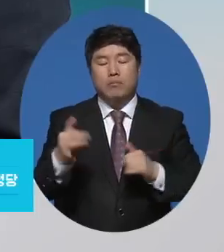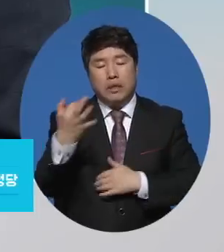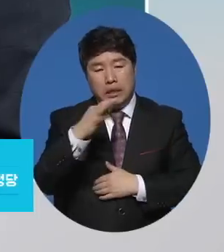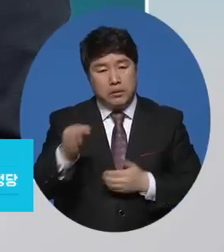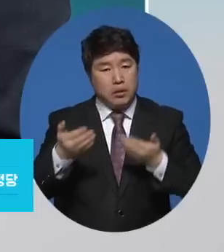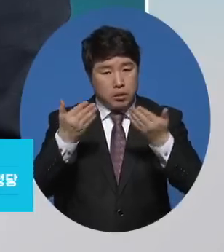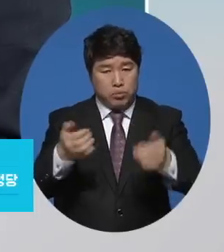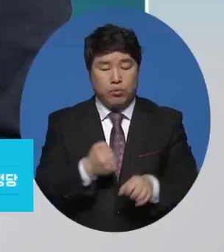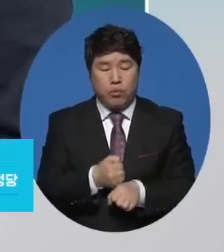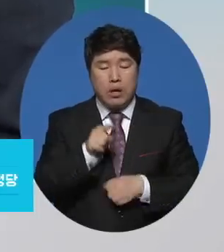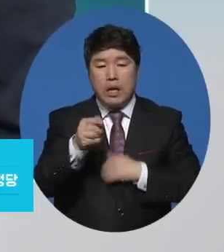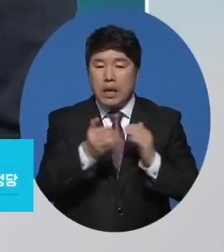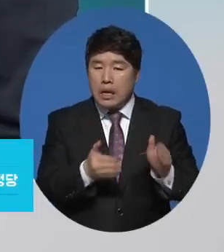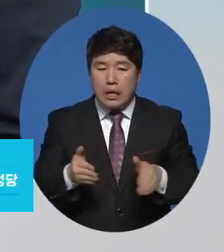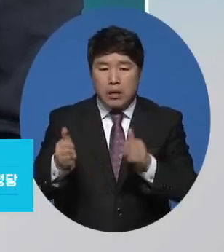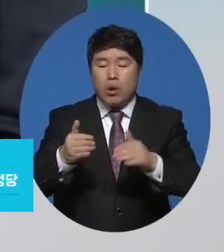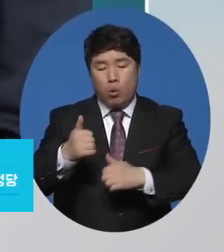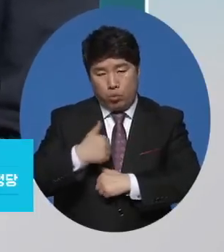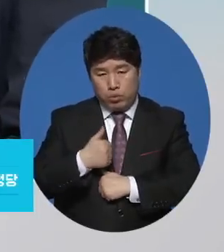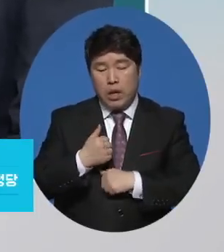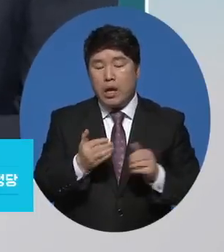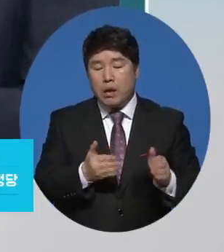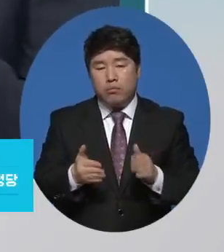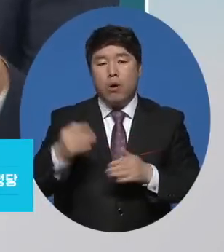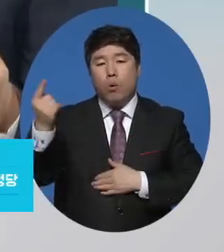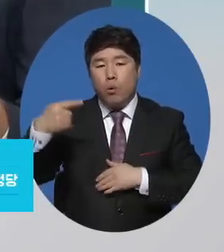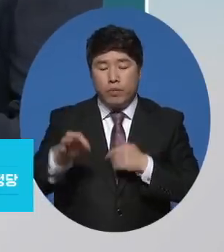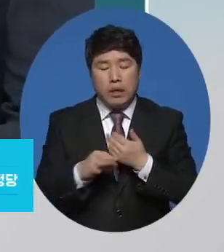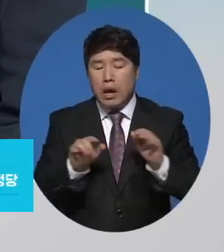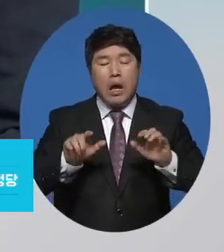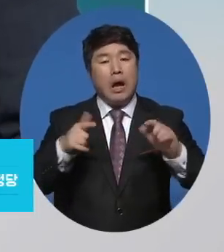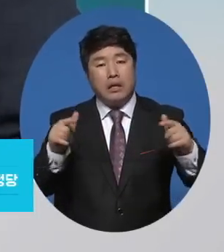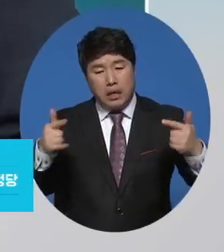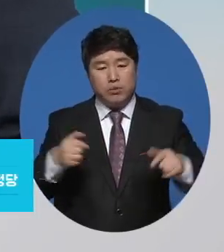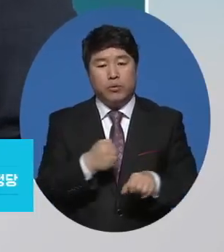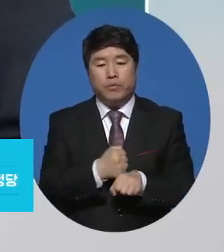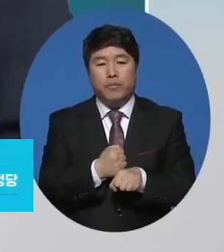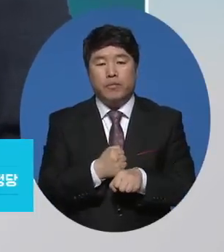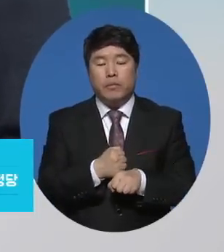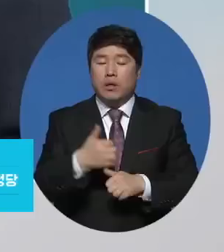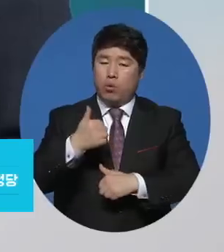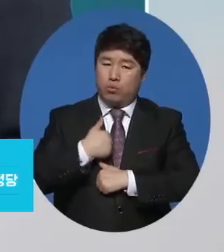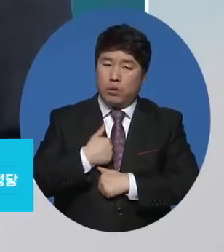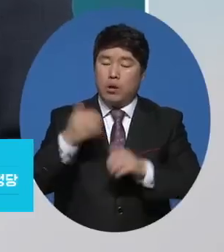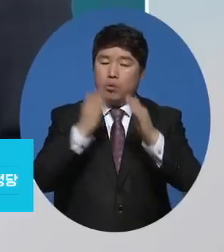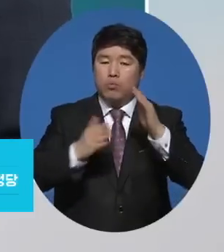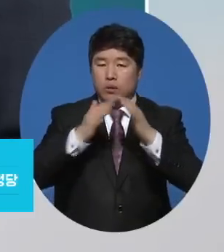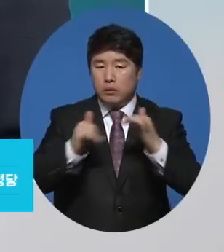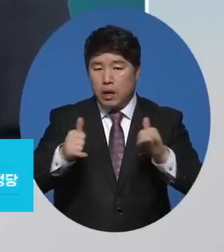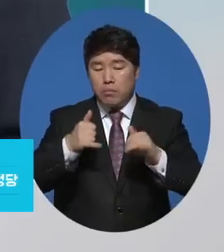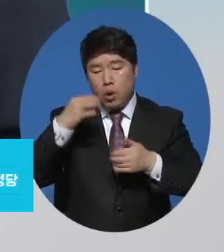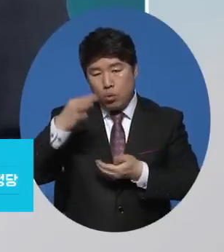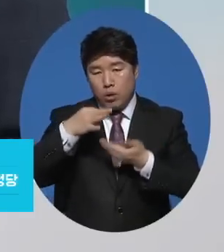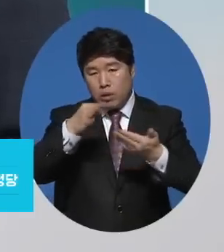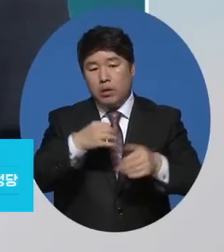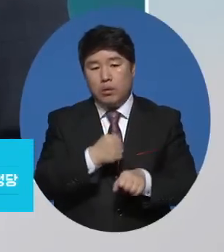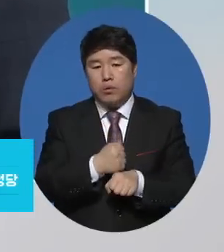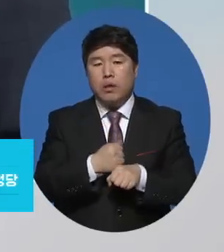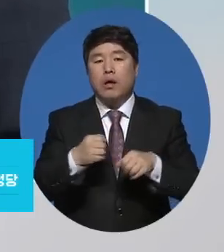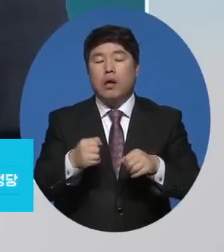해주고요이 길로 오면 지금 말씀하시는데 아니죠 아니죠 병을 병을 공무원으로 공무원 월급을